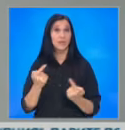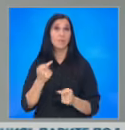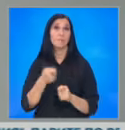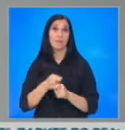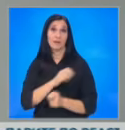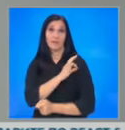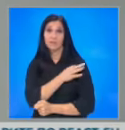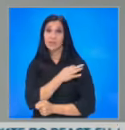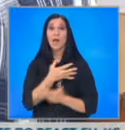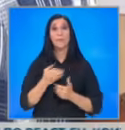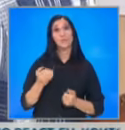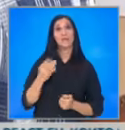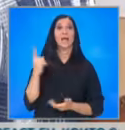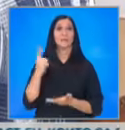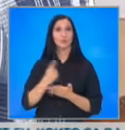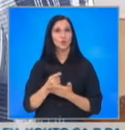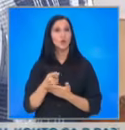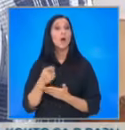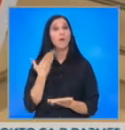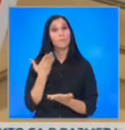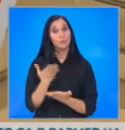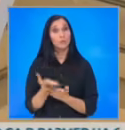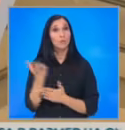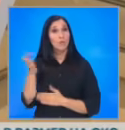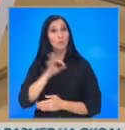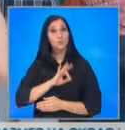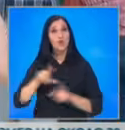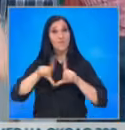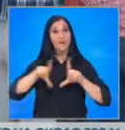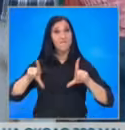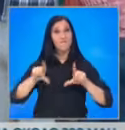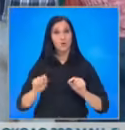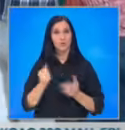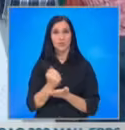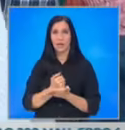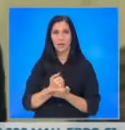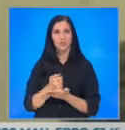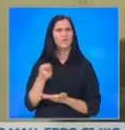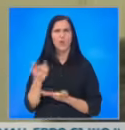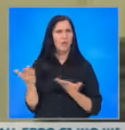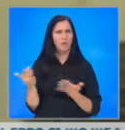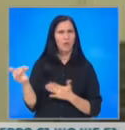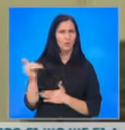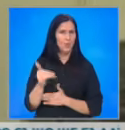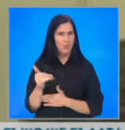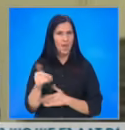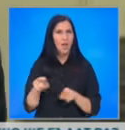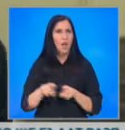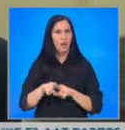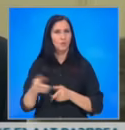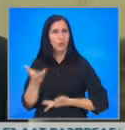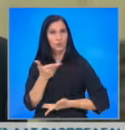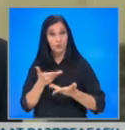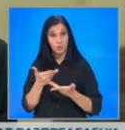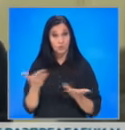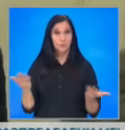вакциниране, без това да има задължителен характер. Предложението е те да получават ваучери за лекарства. Това откъде дойде като дискусия е,